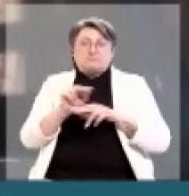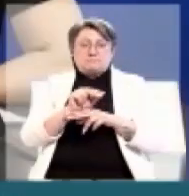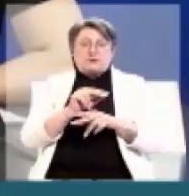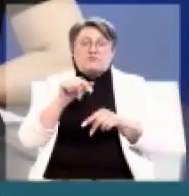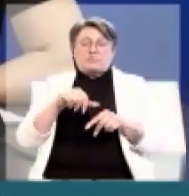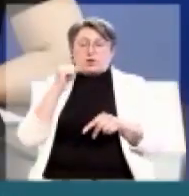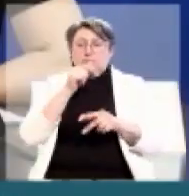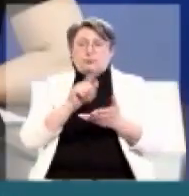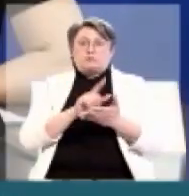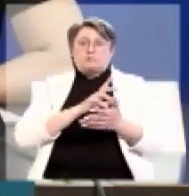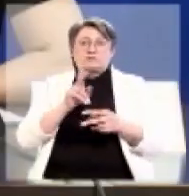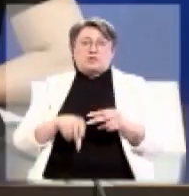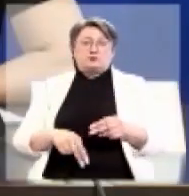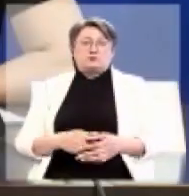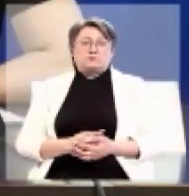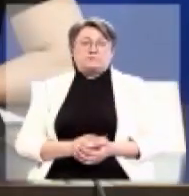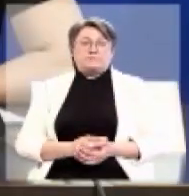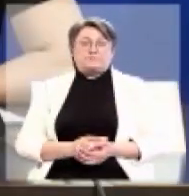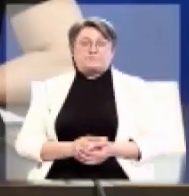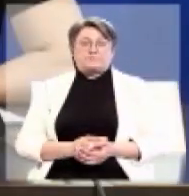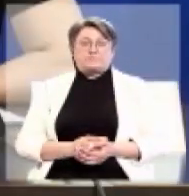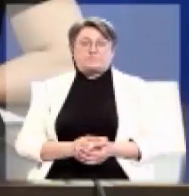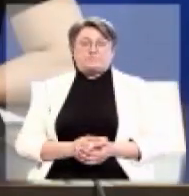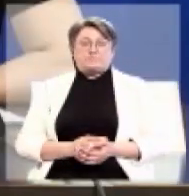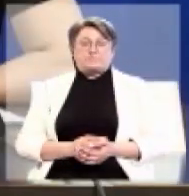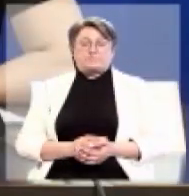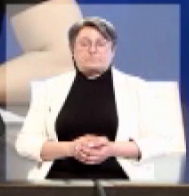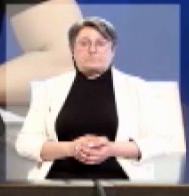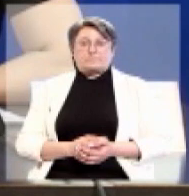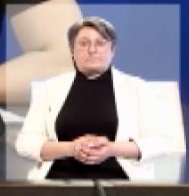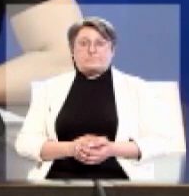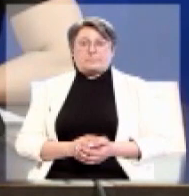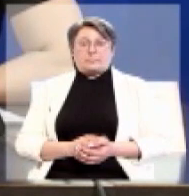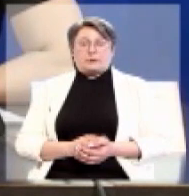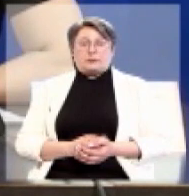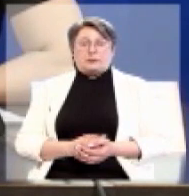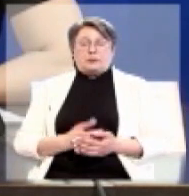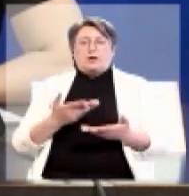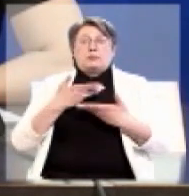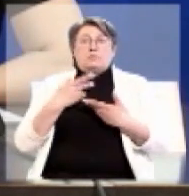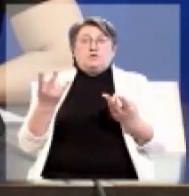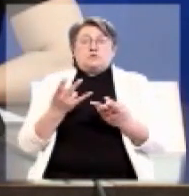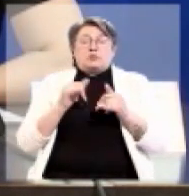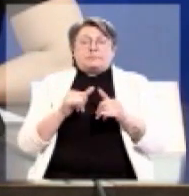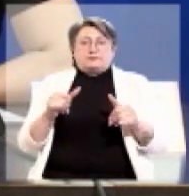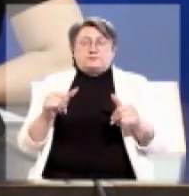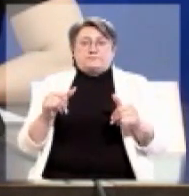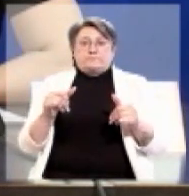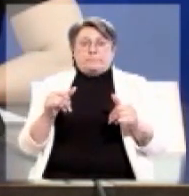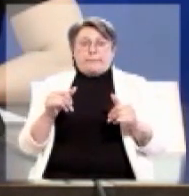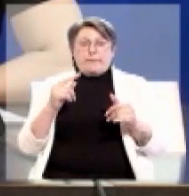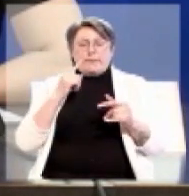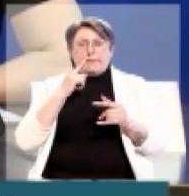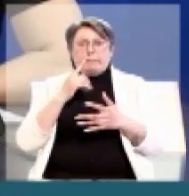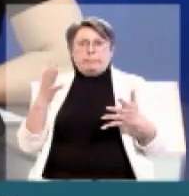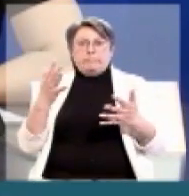тиіс. Жергілікті маңызы бар жолдарында жөнделу үстінде Тасты және Үштоғай ауылдарында Амангелді ауылының солтүстік кіреберіс жолына орташа